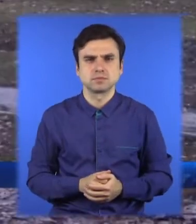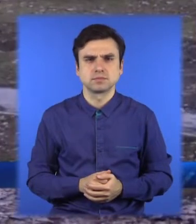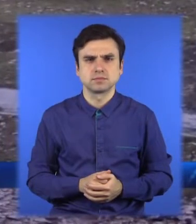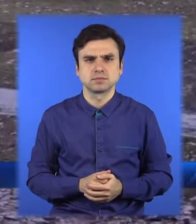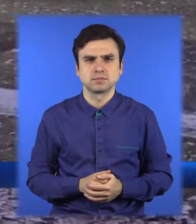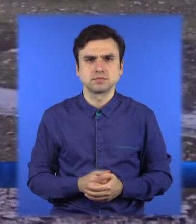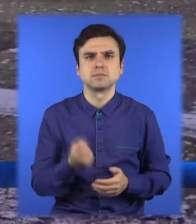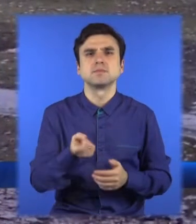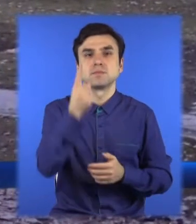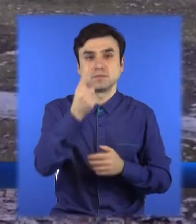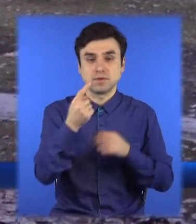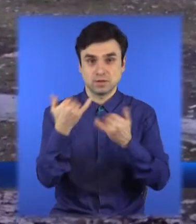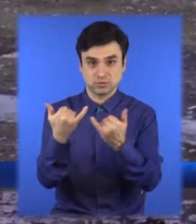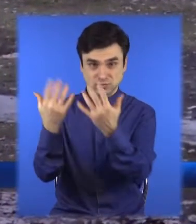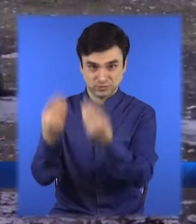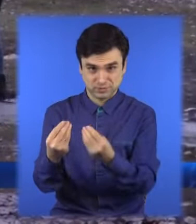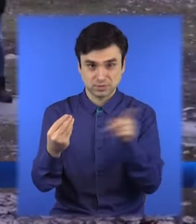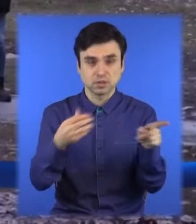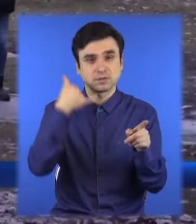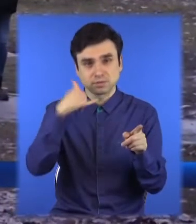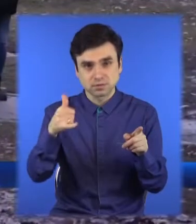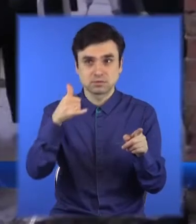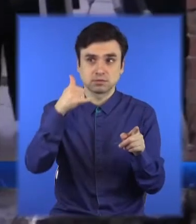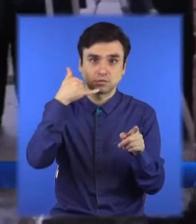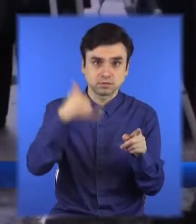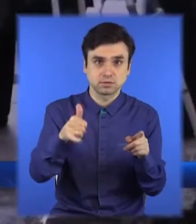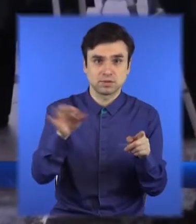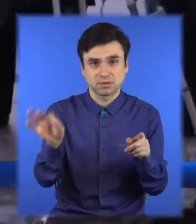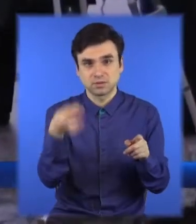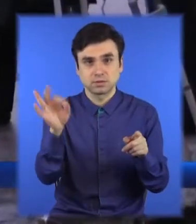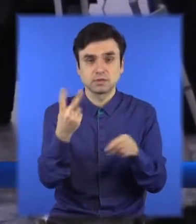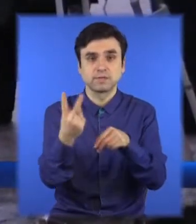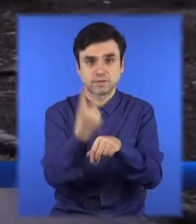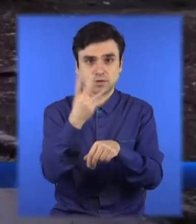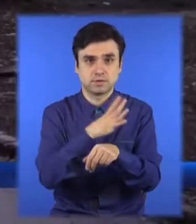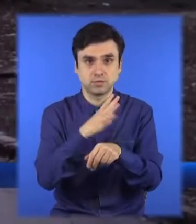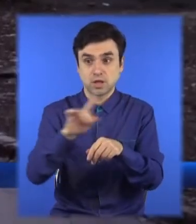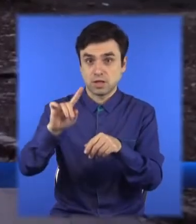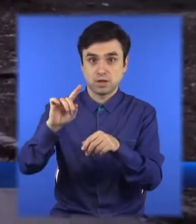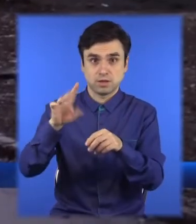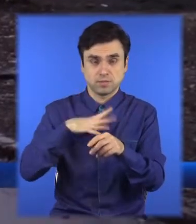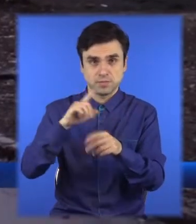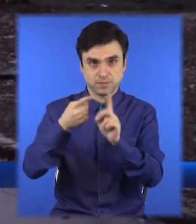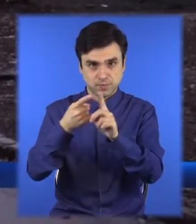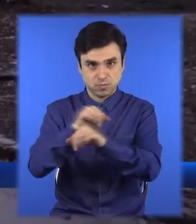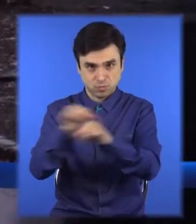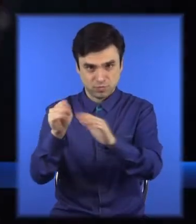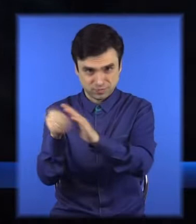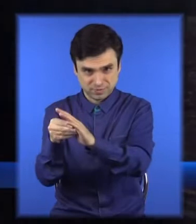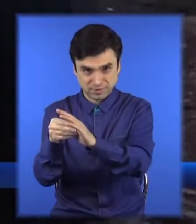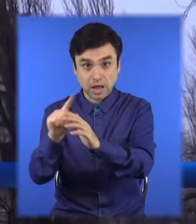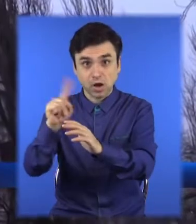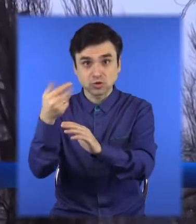справи. Виявляється, це вже друге за день псевдоповідомлення на спецлінію 102 від чоловіка. Годиною раніше